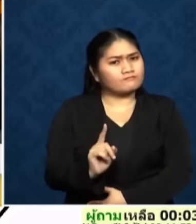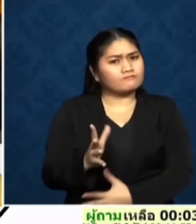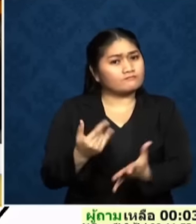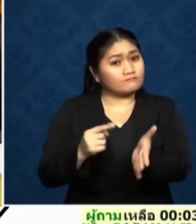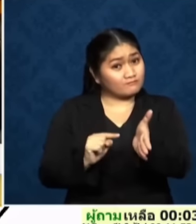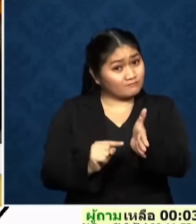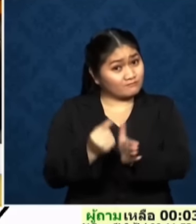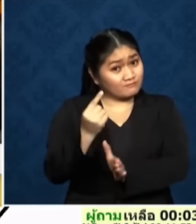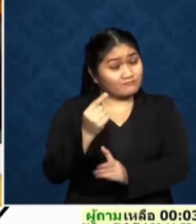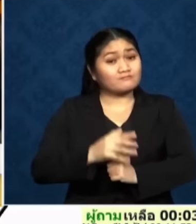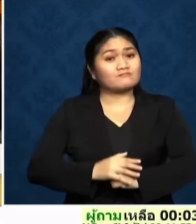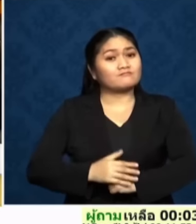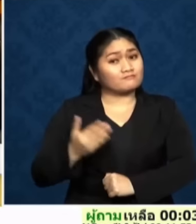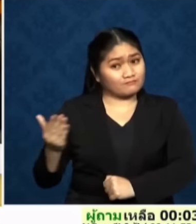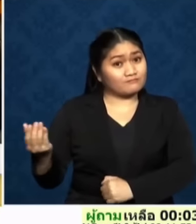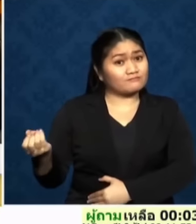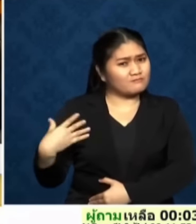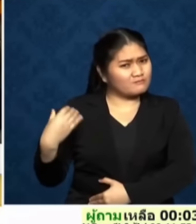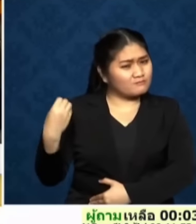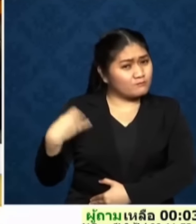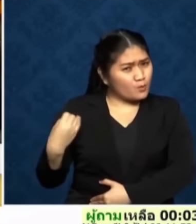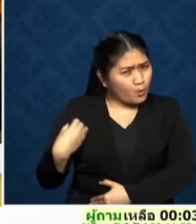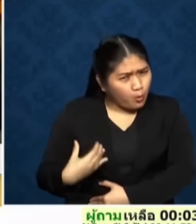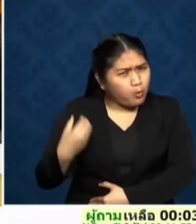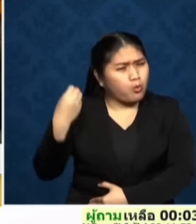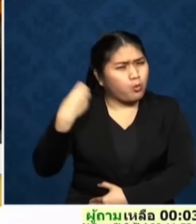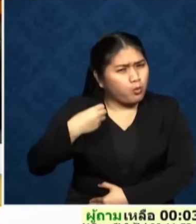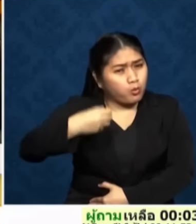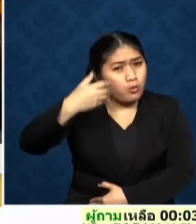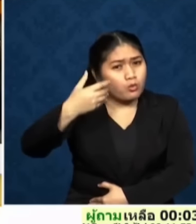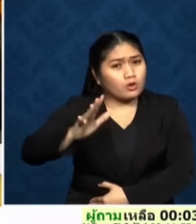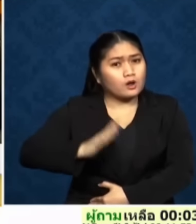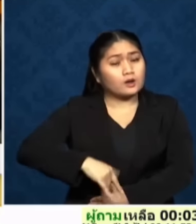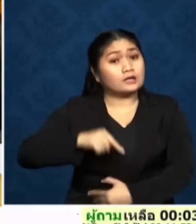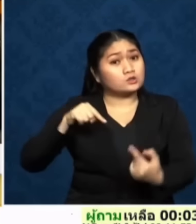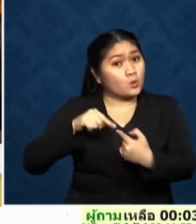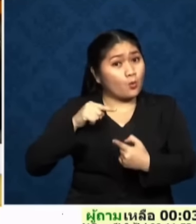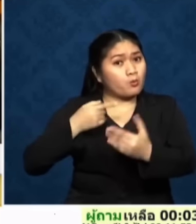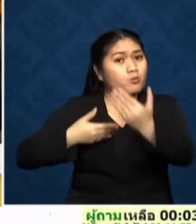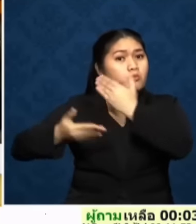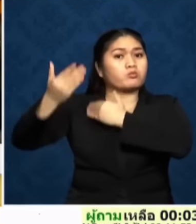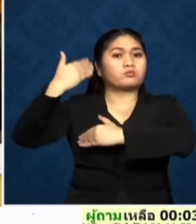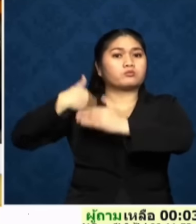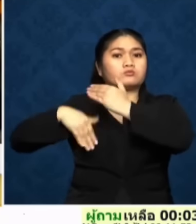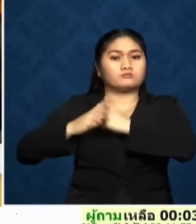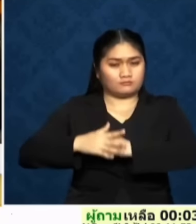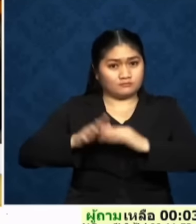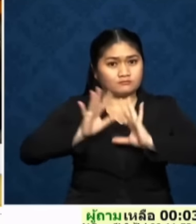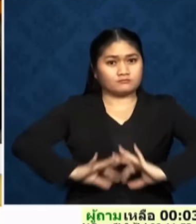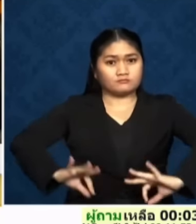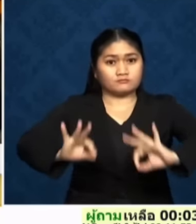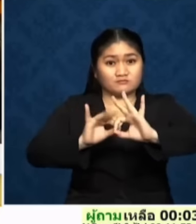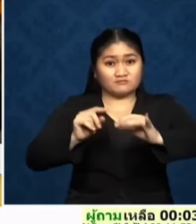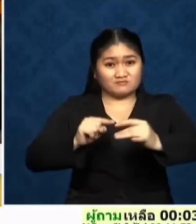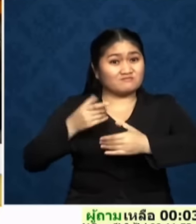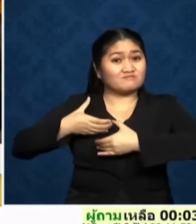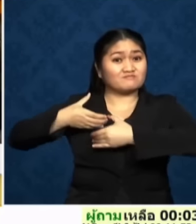กท่านก็พูดมาหลายครั้งแล้วเรื่องนี้เป็นเรื่องประวัติศาสตร์จำเป็นต้องเท้า